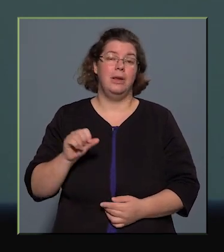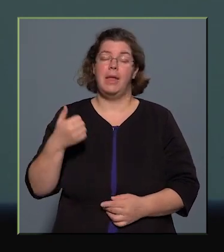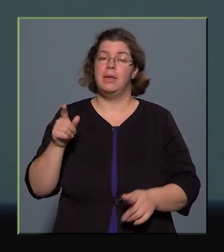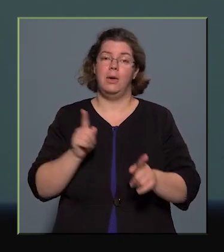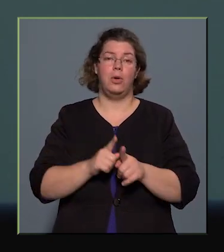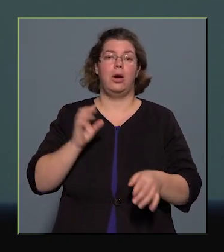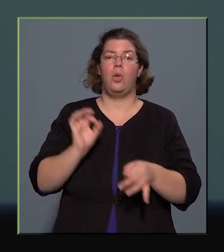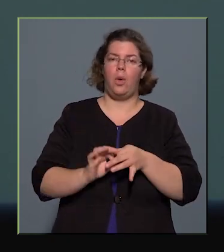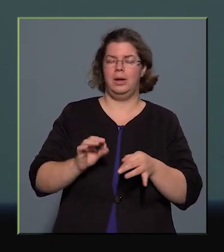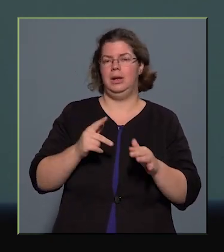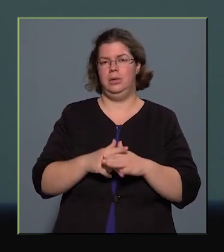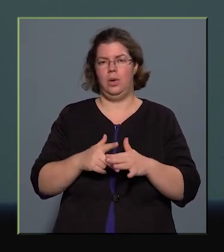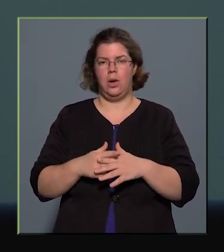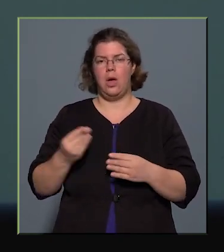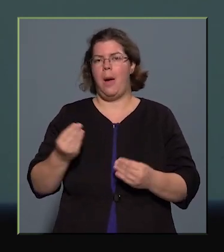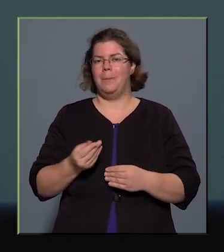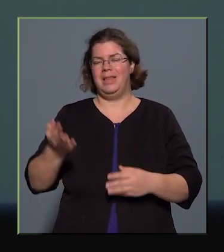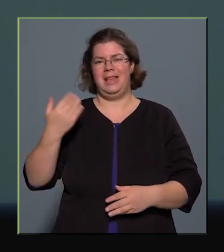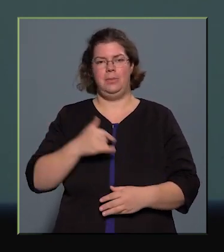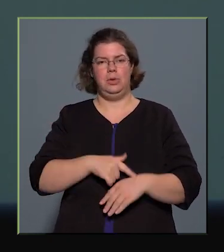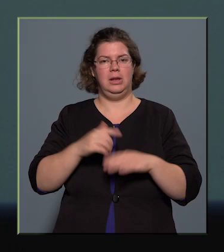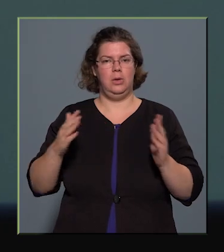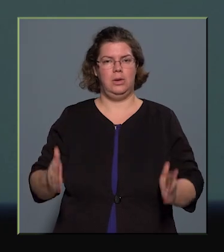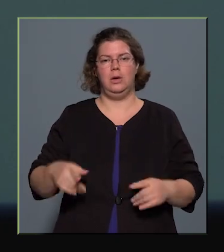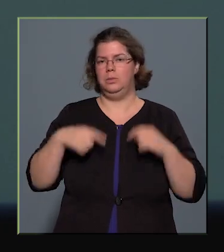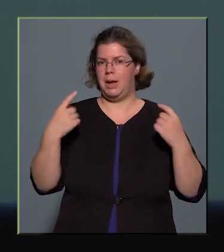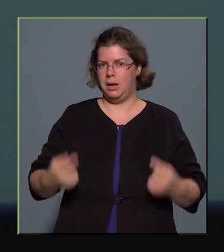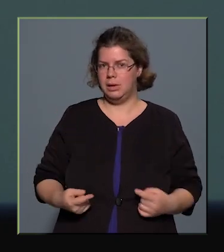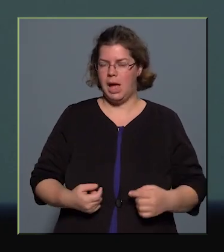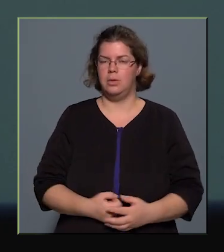konkrét dolog, ami az elmúlt időszakot meghatározta.